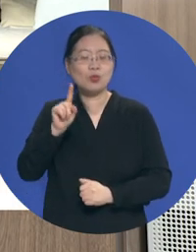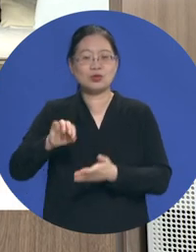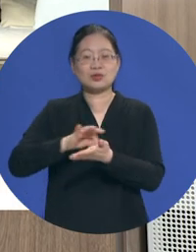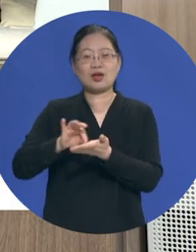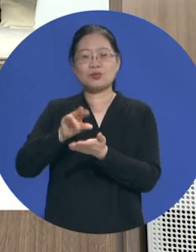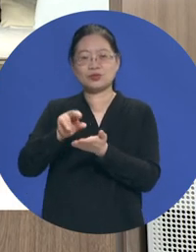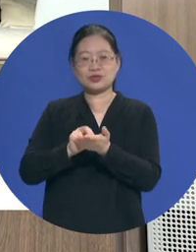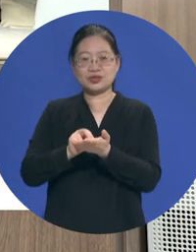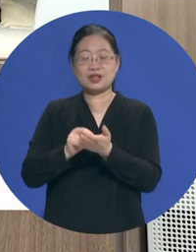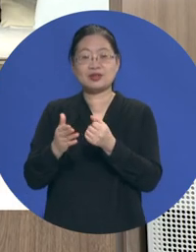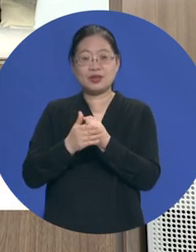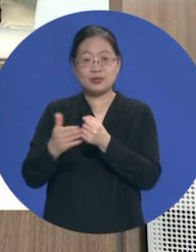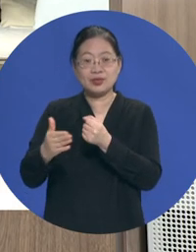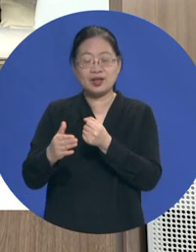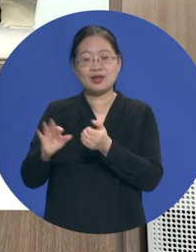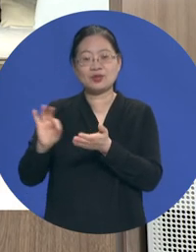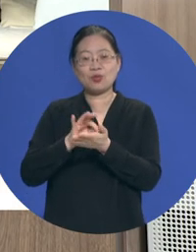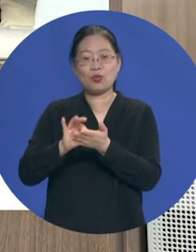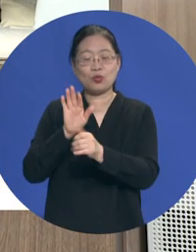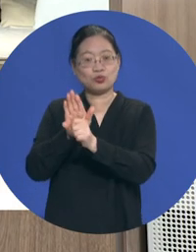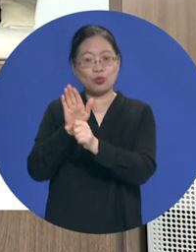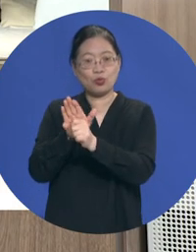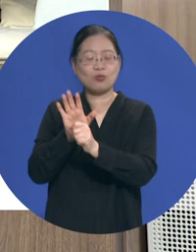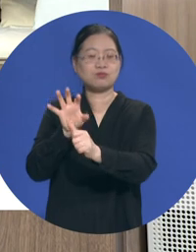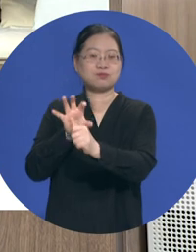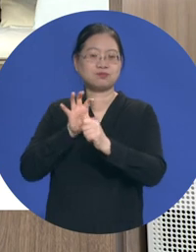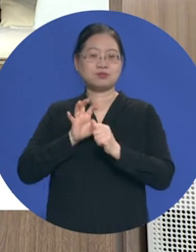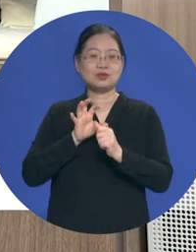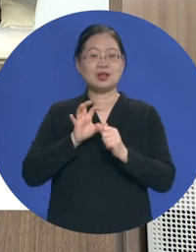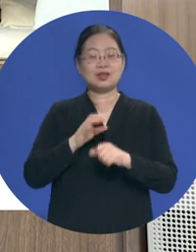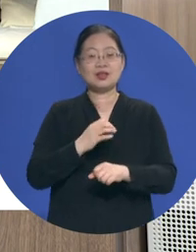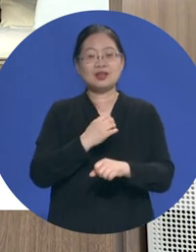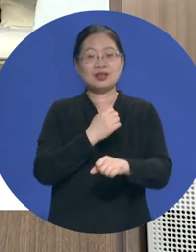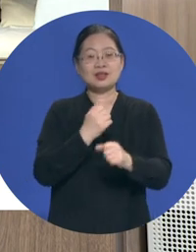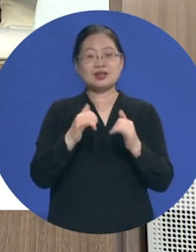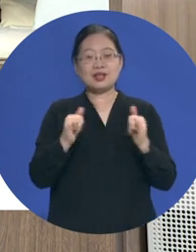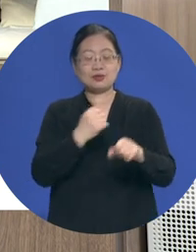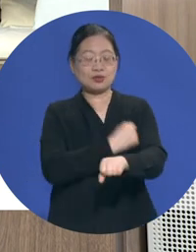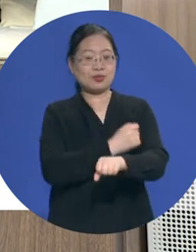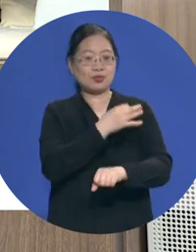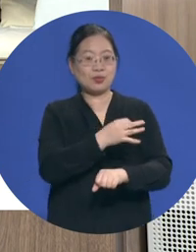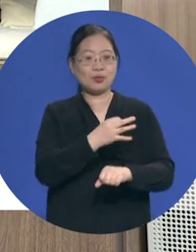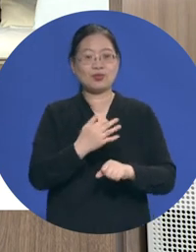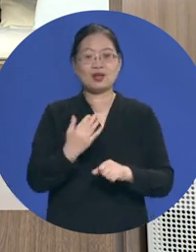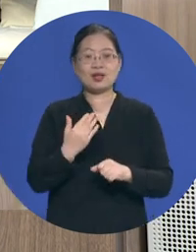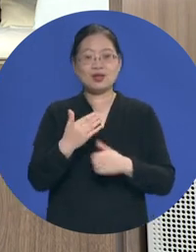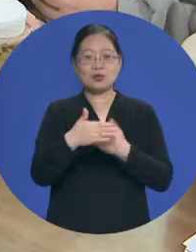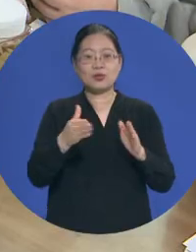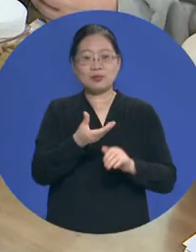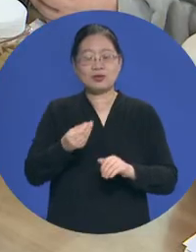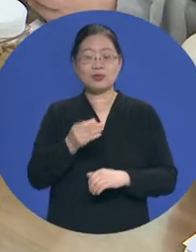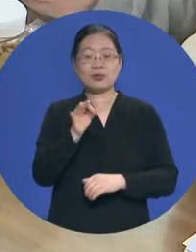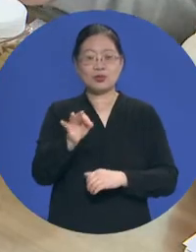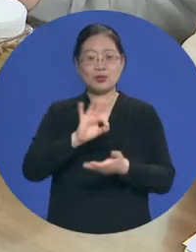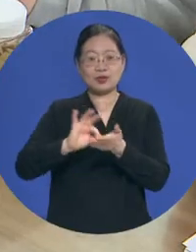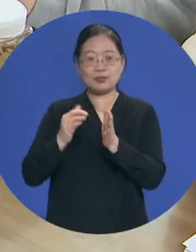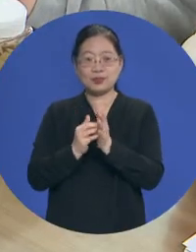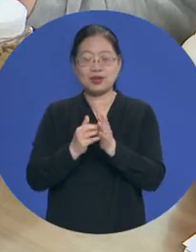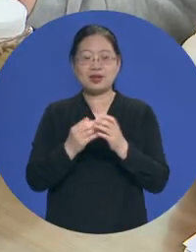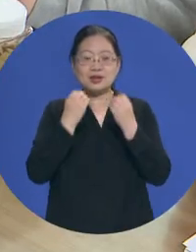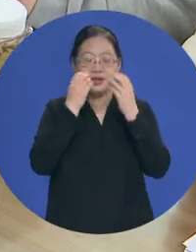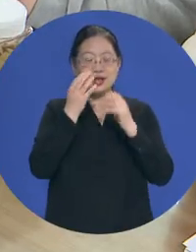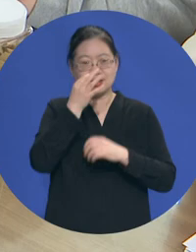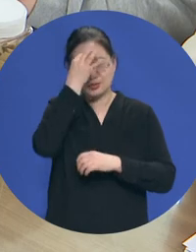크잖아요 그래서 자금적인 지원을 활용을 해서 이제 인건비 아고 임대하고 이런데 활용을 했습니다이 분야